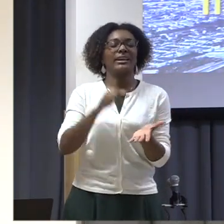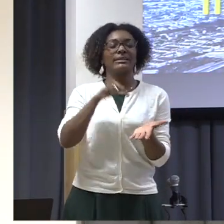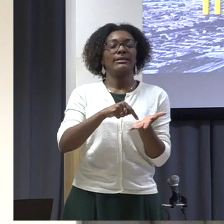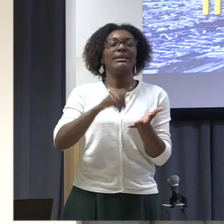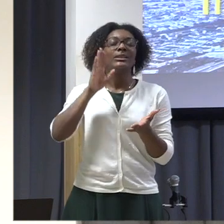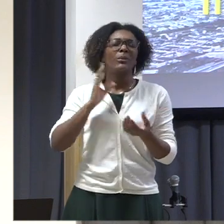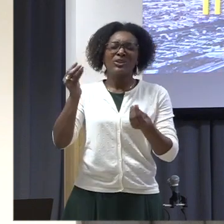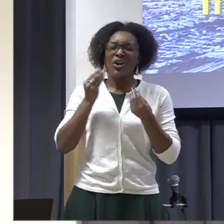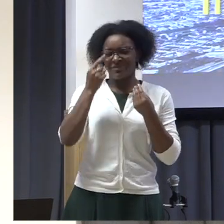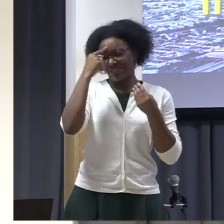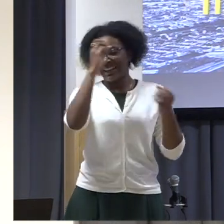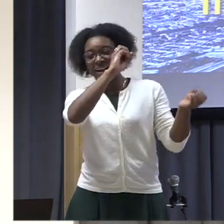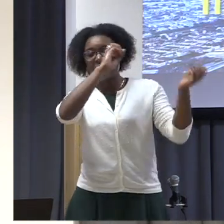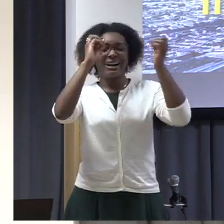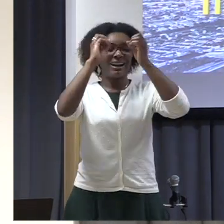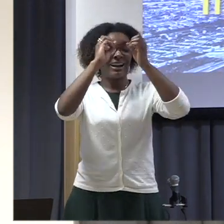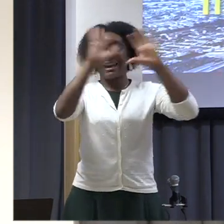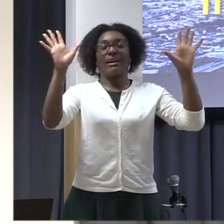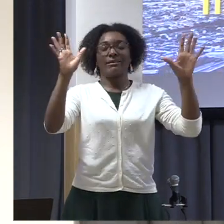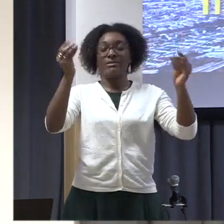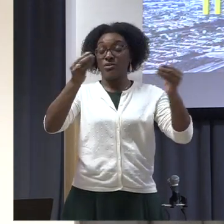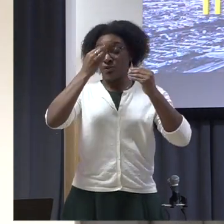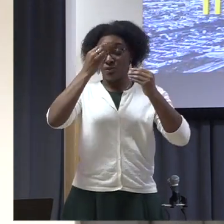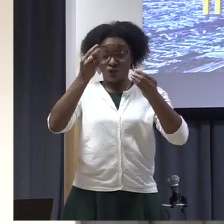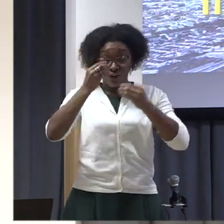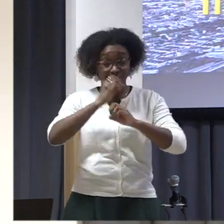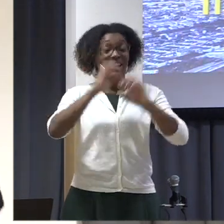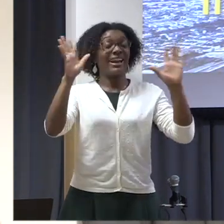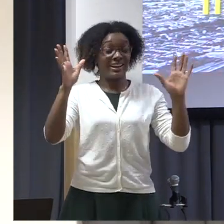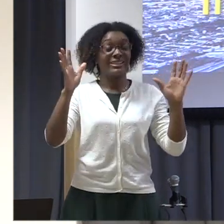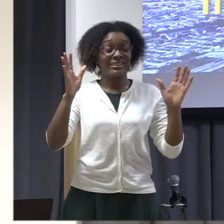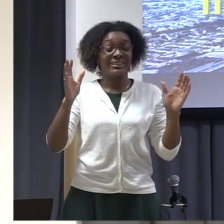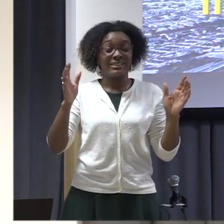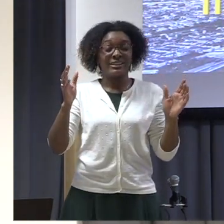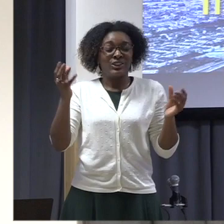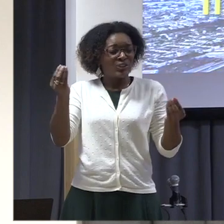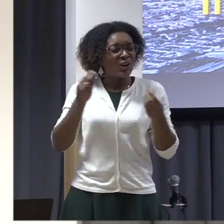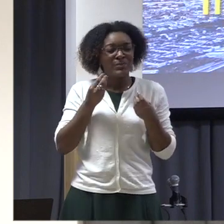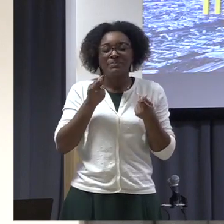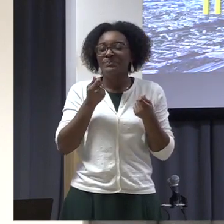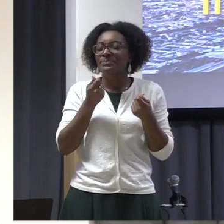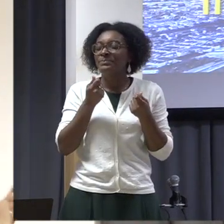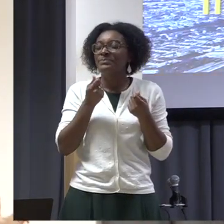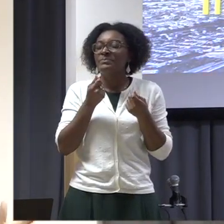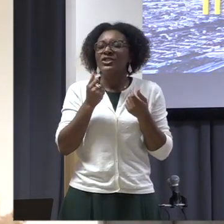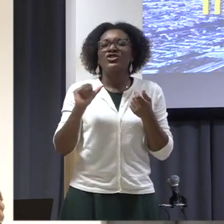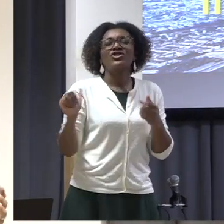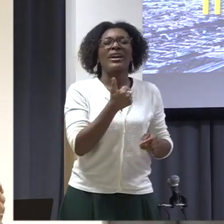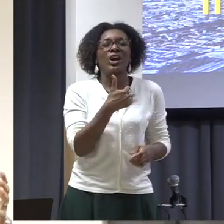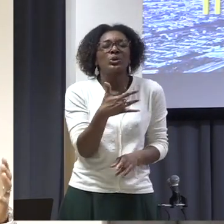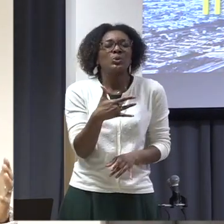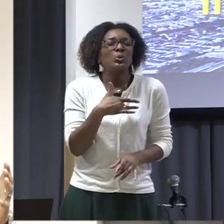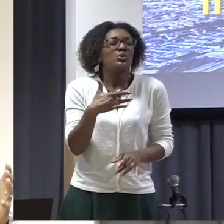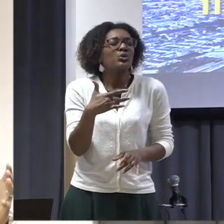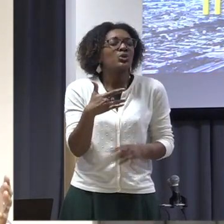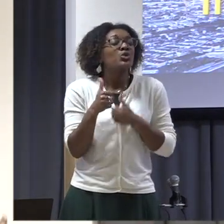parler et tu ne nous as tu une va nous parler de façon différente les uns les eaux selon